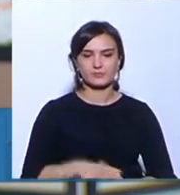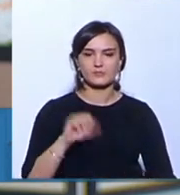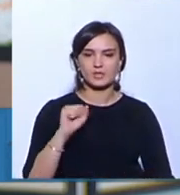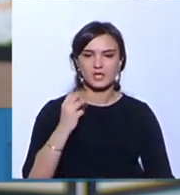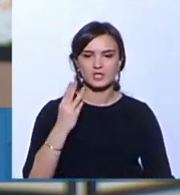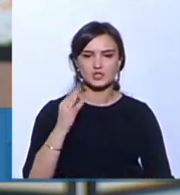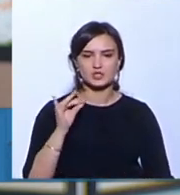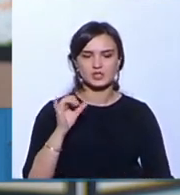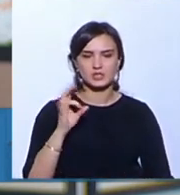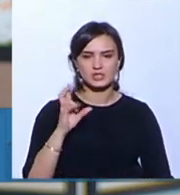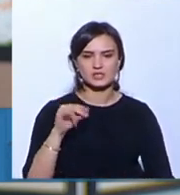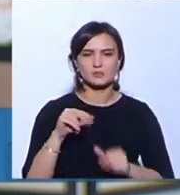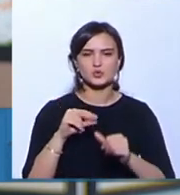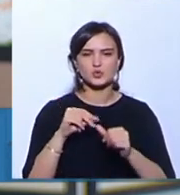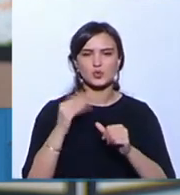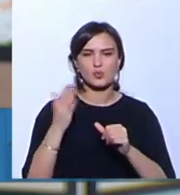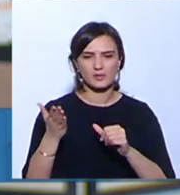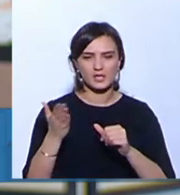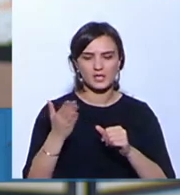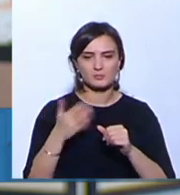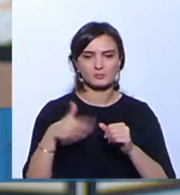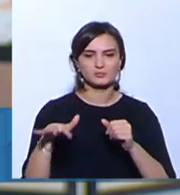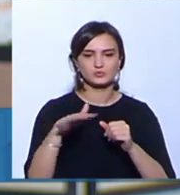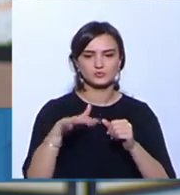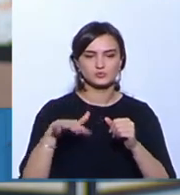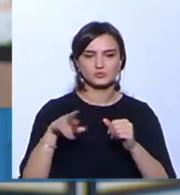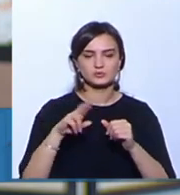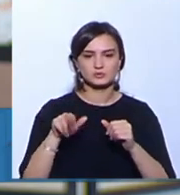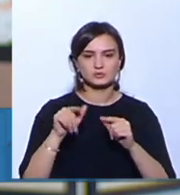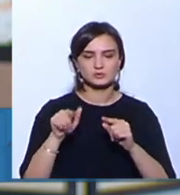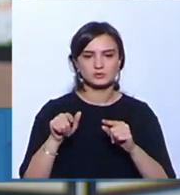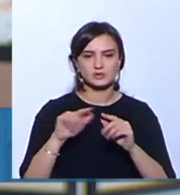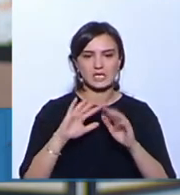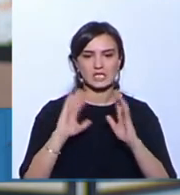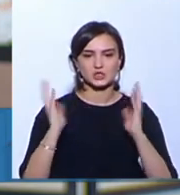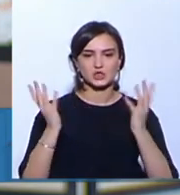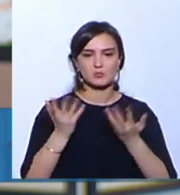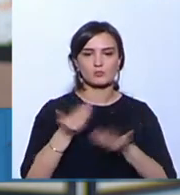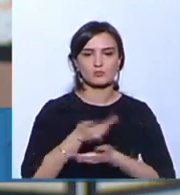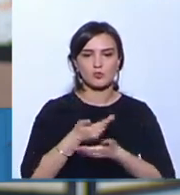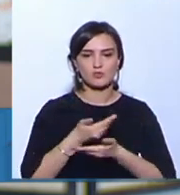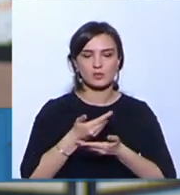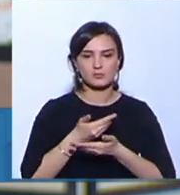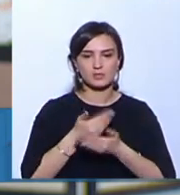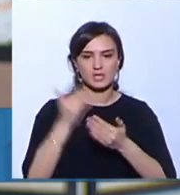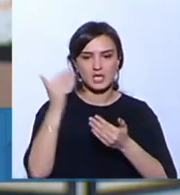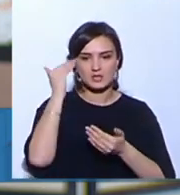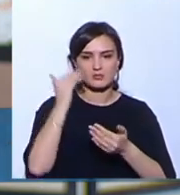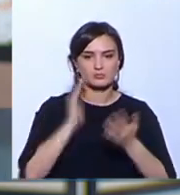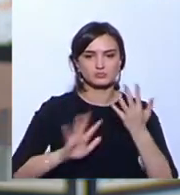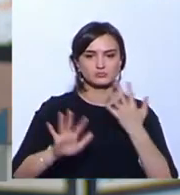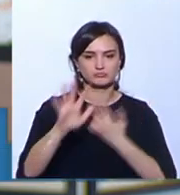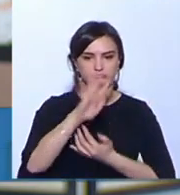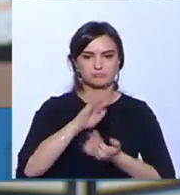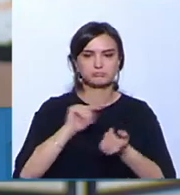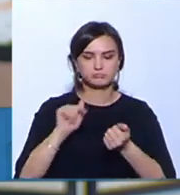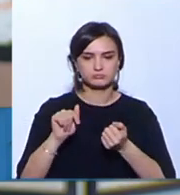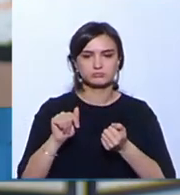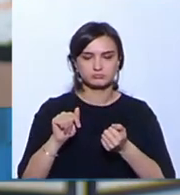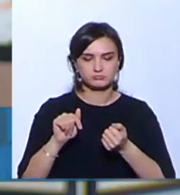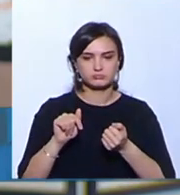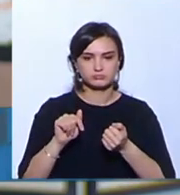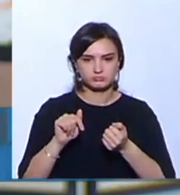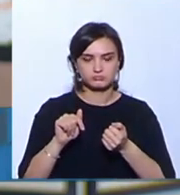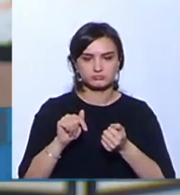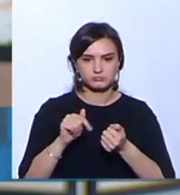აშკინაზებში, სომხებში და ხმელთაშუა ზღვის გარშემო მცხოვრებ არაბულ